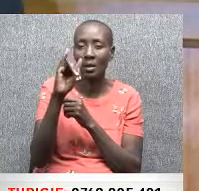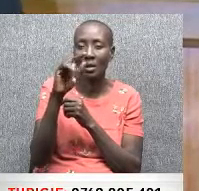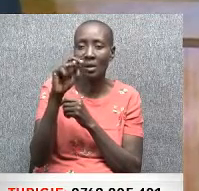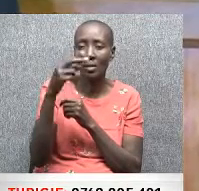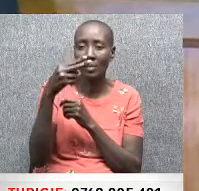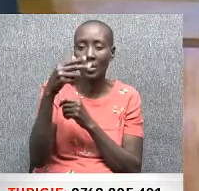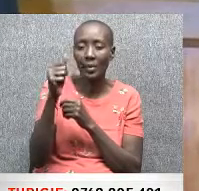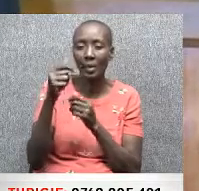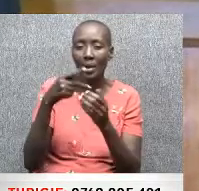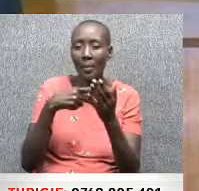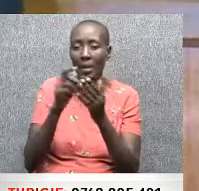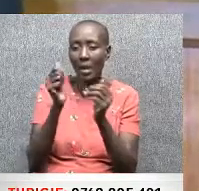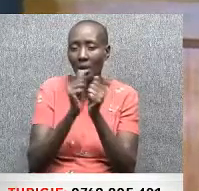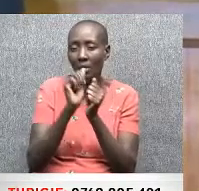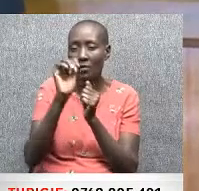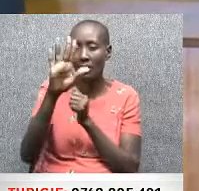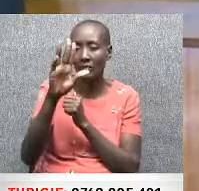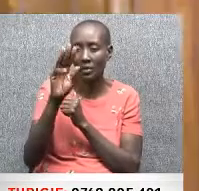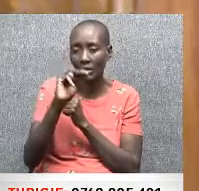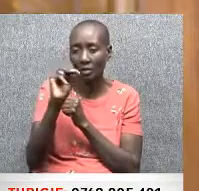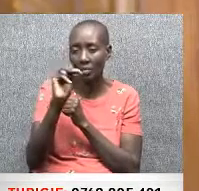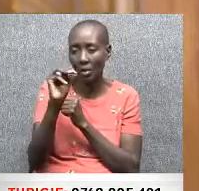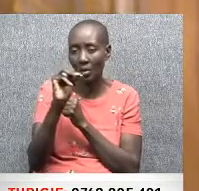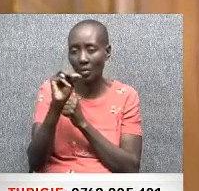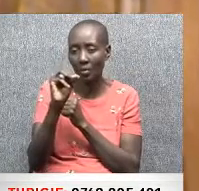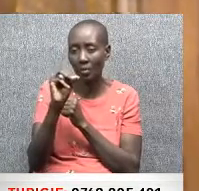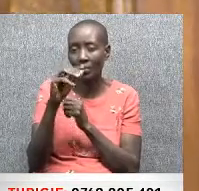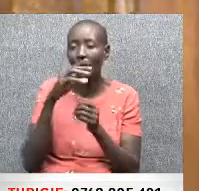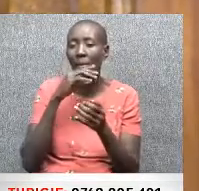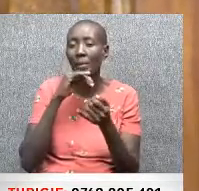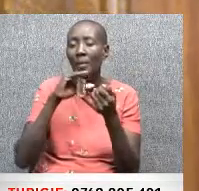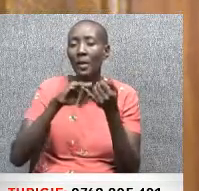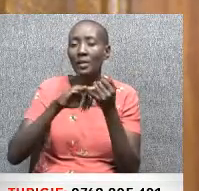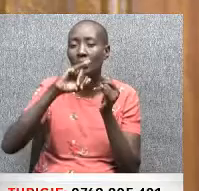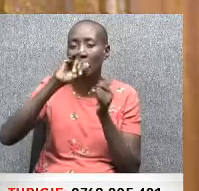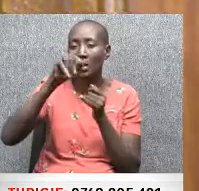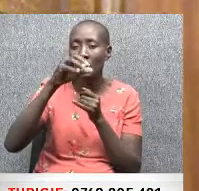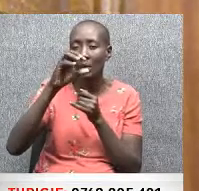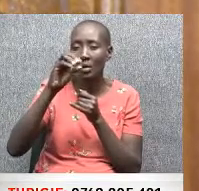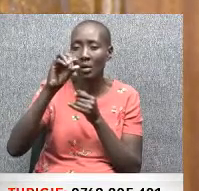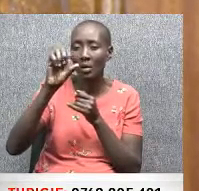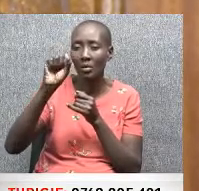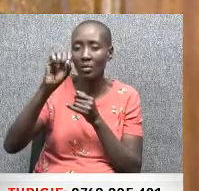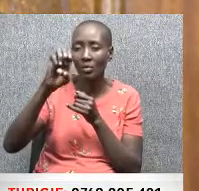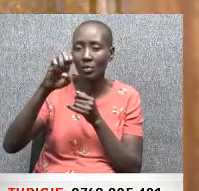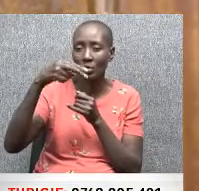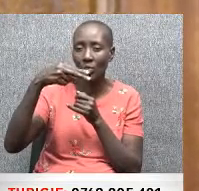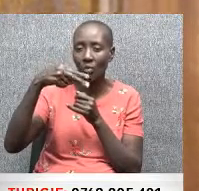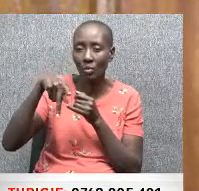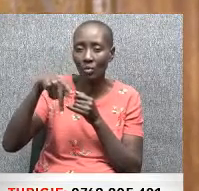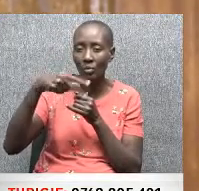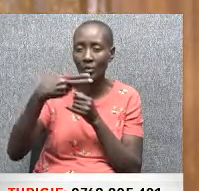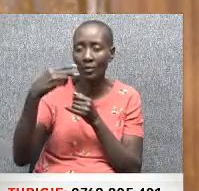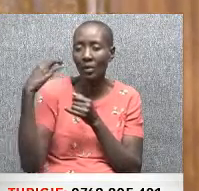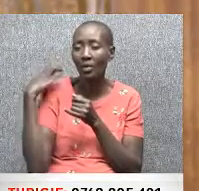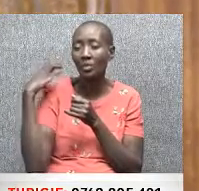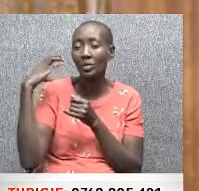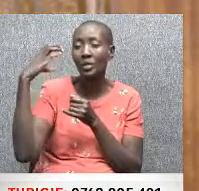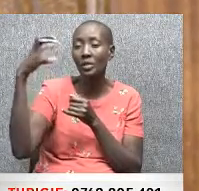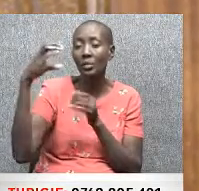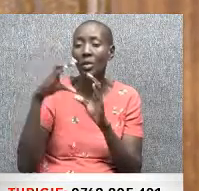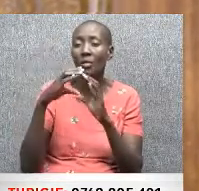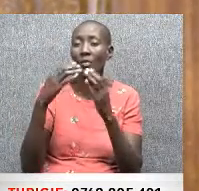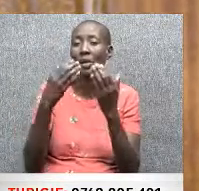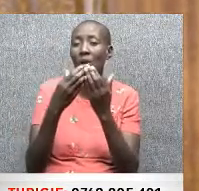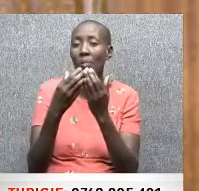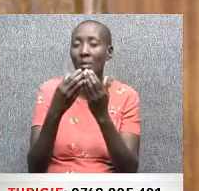shilingi milioni 15 pesa taslim, huku mumewe Joseph Karanja ambaye ni mwenyekiti wa kampuni hiyo kuachiliwa kwa dhamana ya